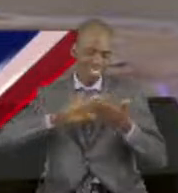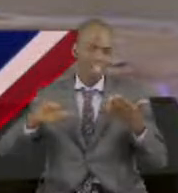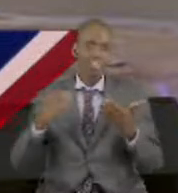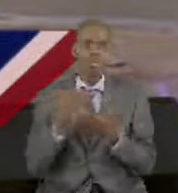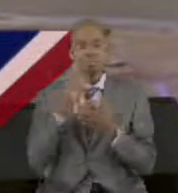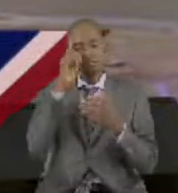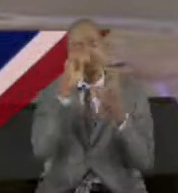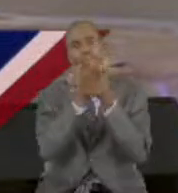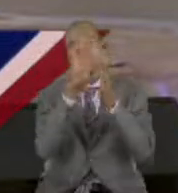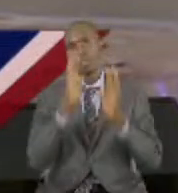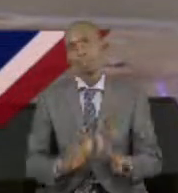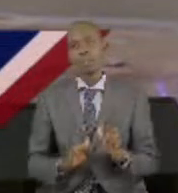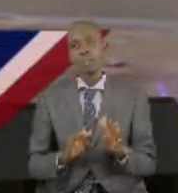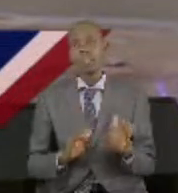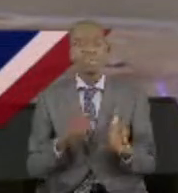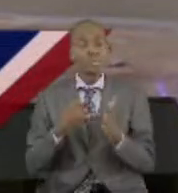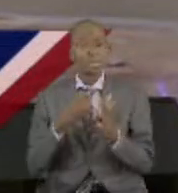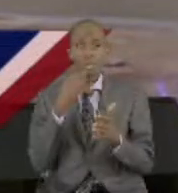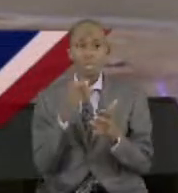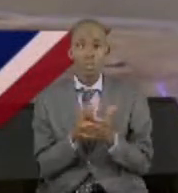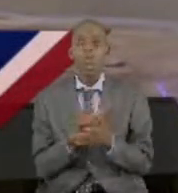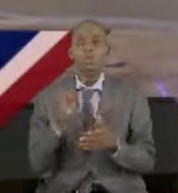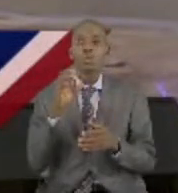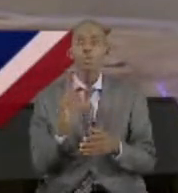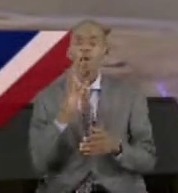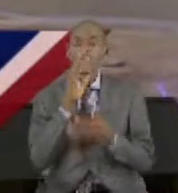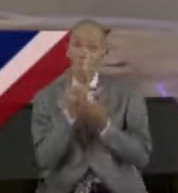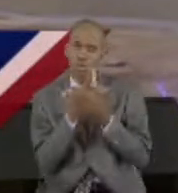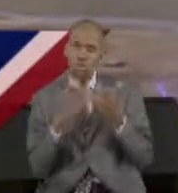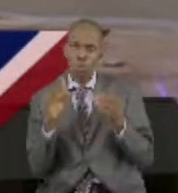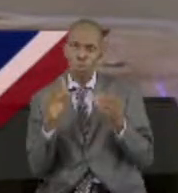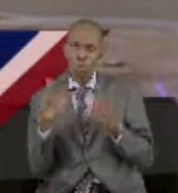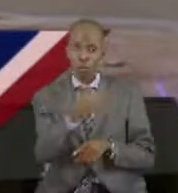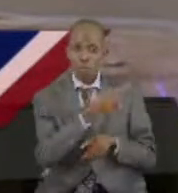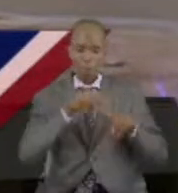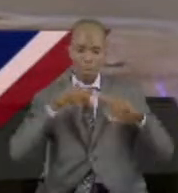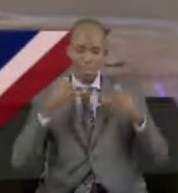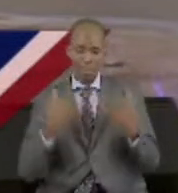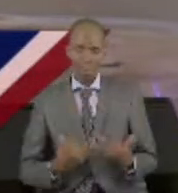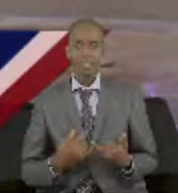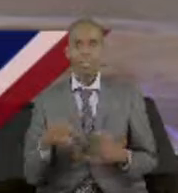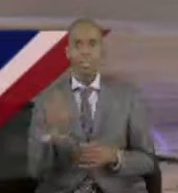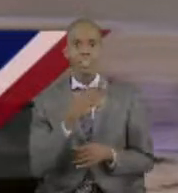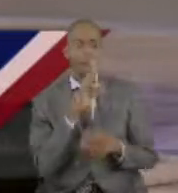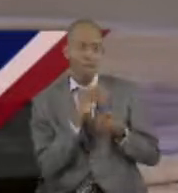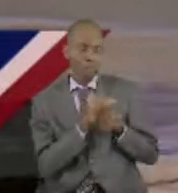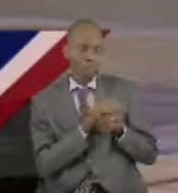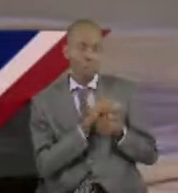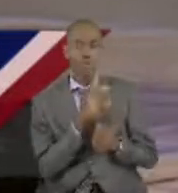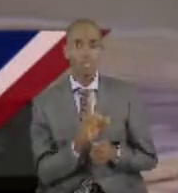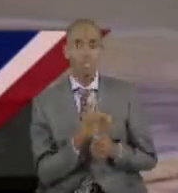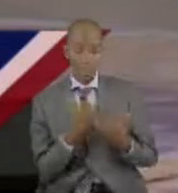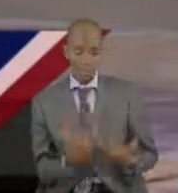nous lave, il nous purifie, il dit alors, certains étaient comme ça parmi vous. Maintenant, vous étiez comme ça. Maintenant, vous êtes